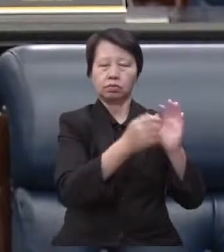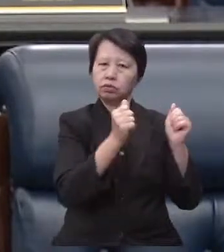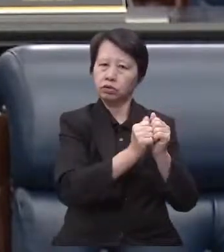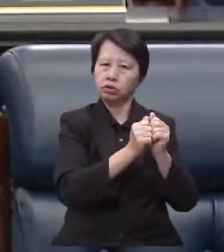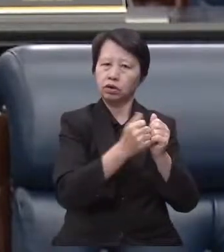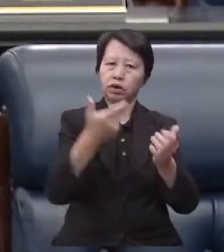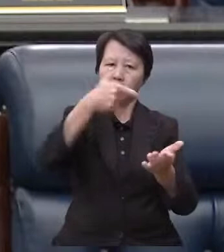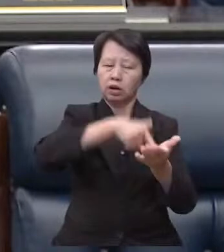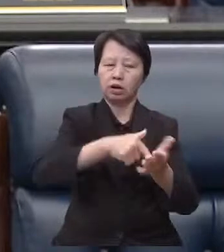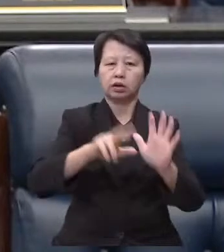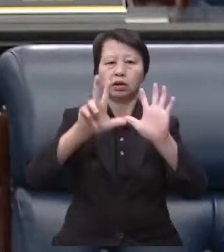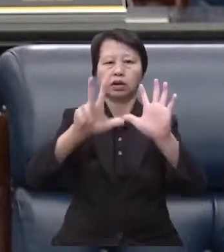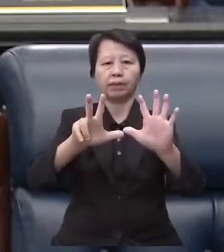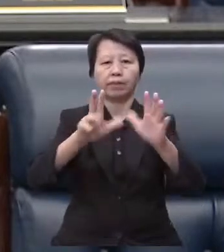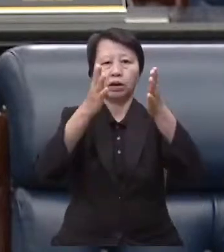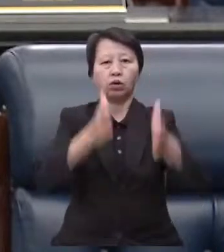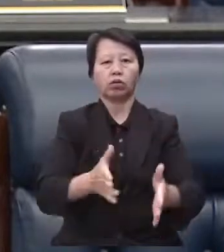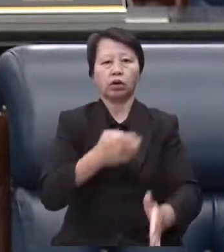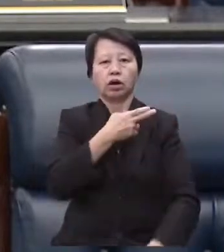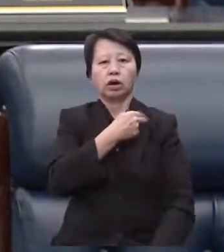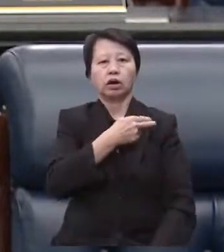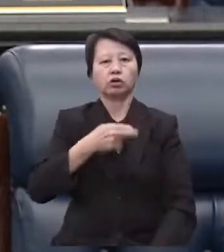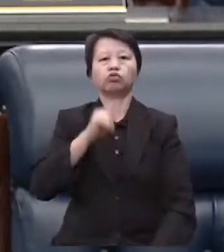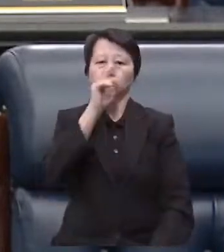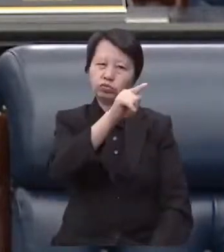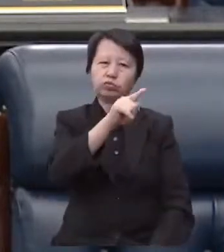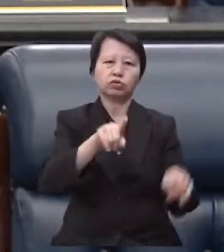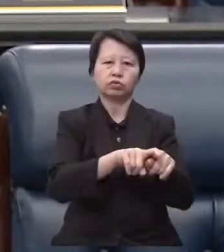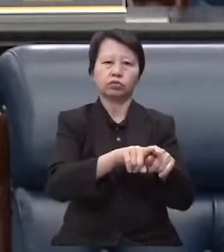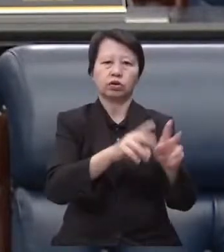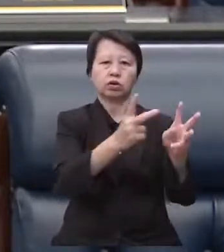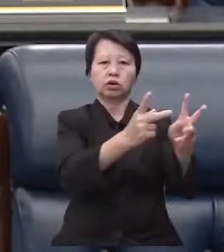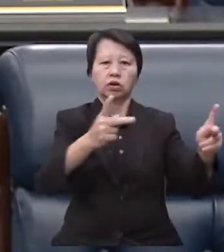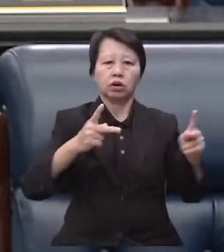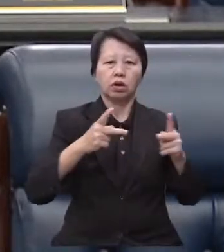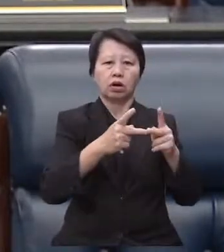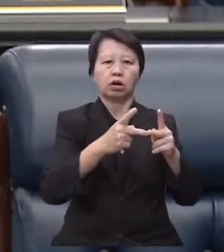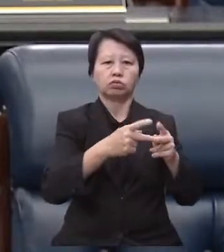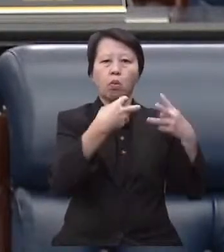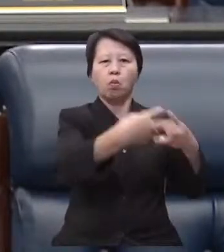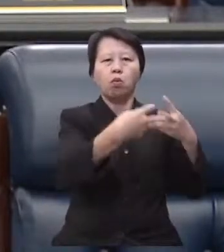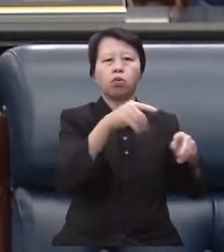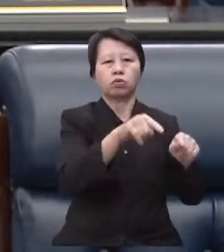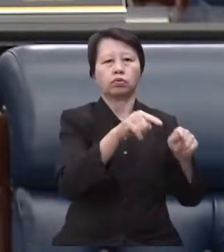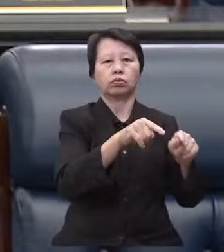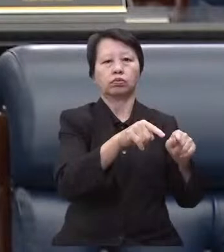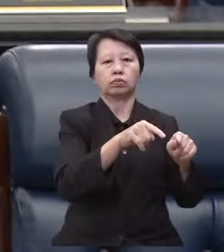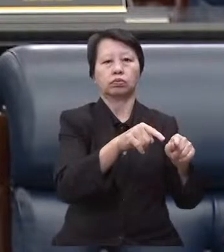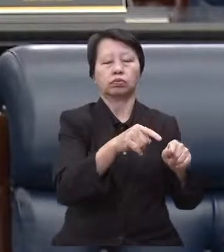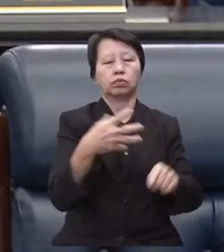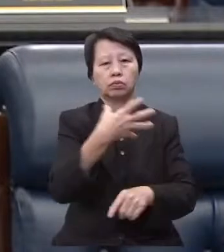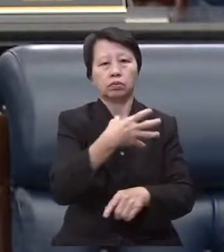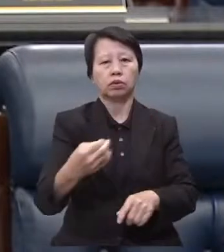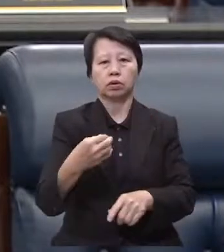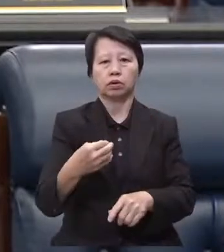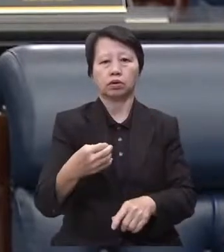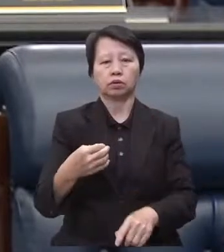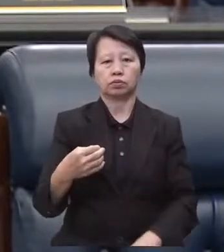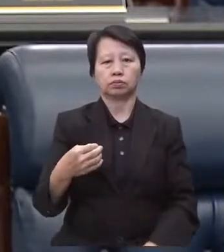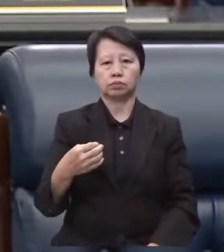8 warga Indonesia yang berada di kawasan yang tersebut. Dan